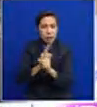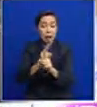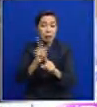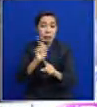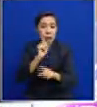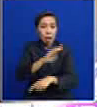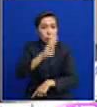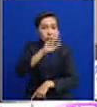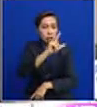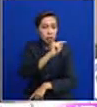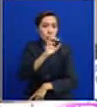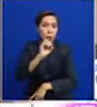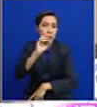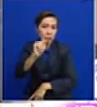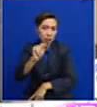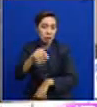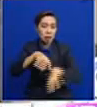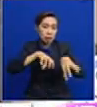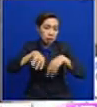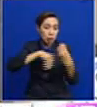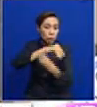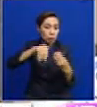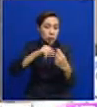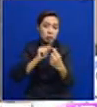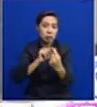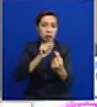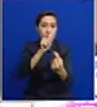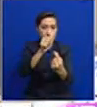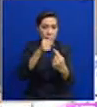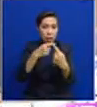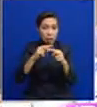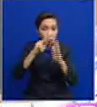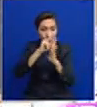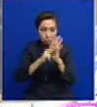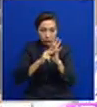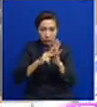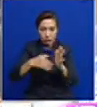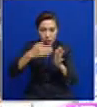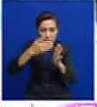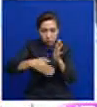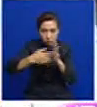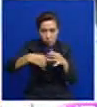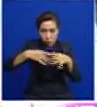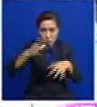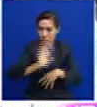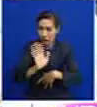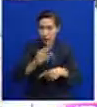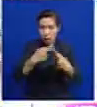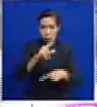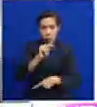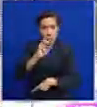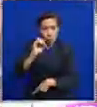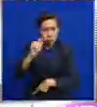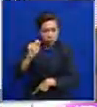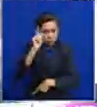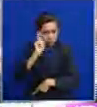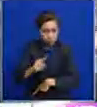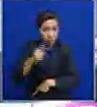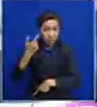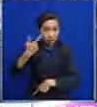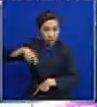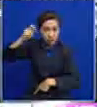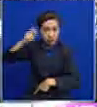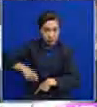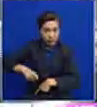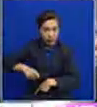ริษัท TOT ยังสามารถดำเนินธุรกิจต่อไปได้และต้องไม่ขัดต่อกฎหมายและเร่งให้ TOT ดำเนินการตามคำตัดสินของศา